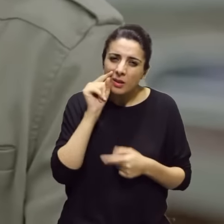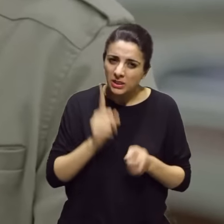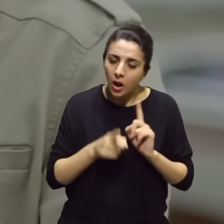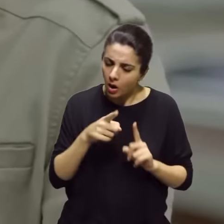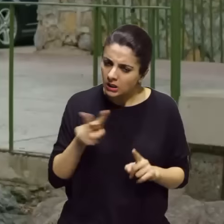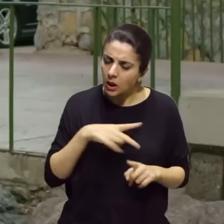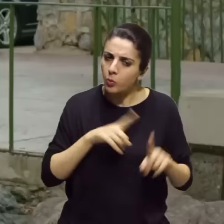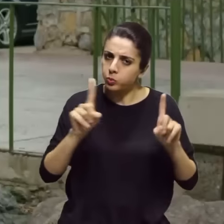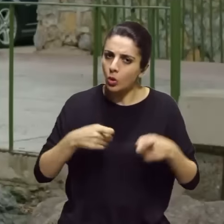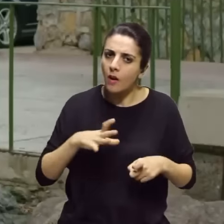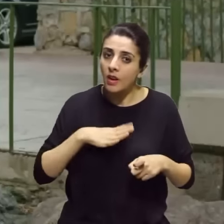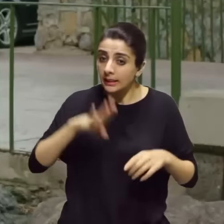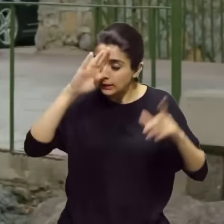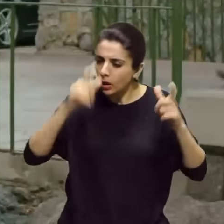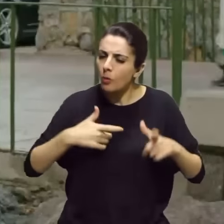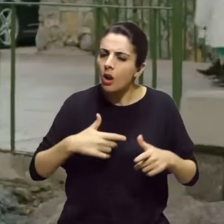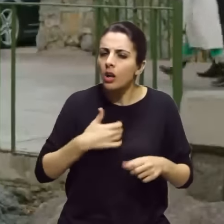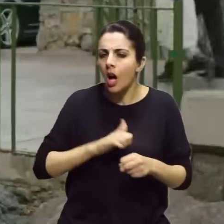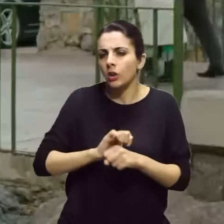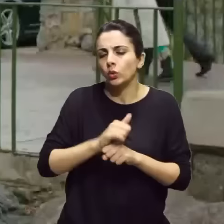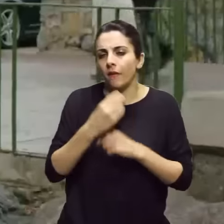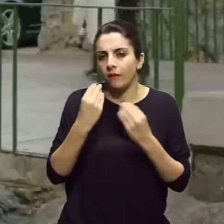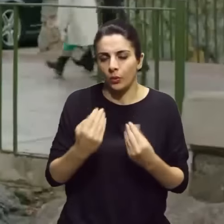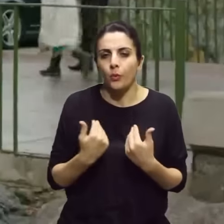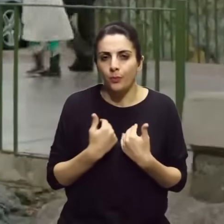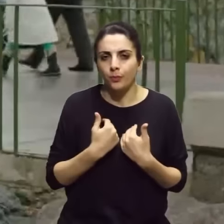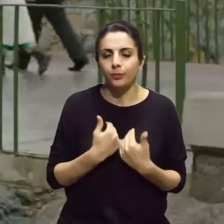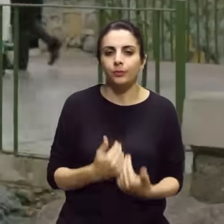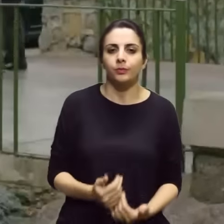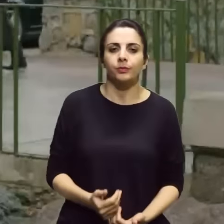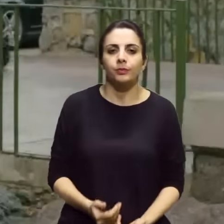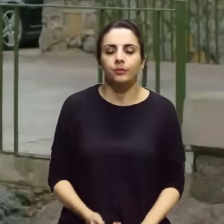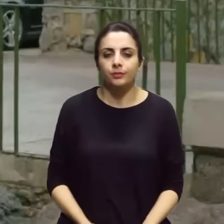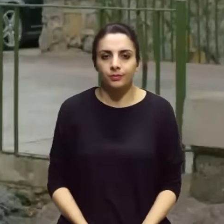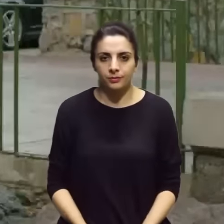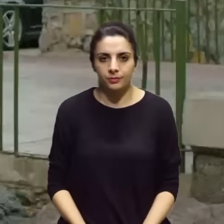serseriyi bulacağım baba. İstanbul'u dar edeceğim o ikisine de.